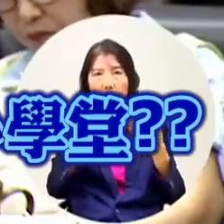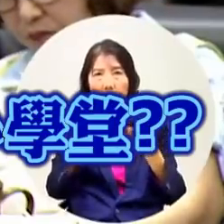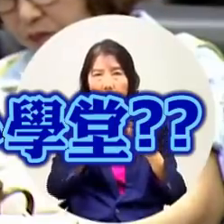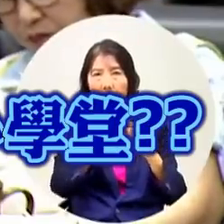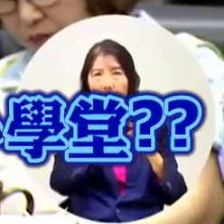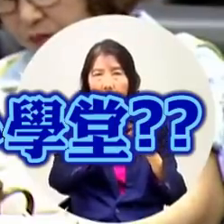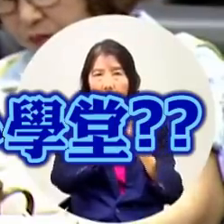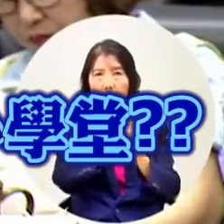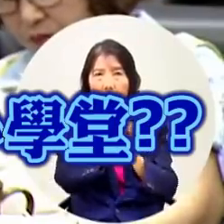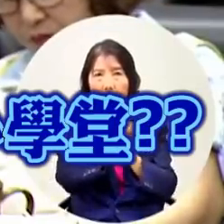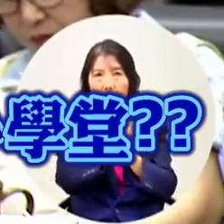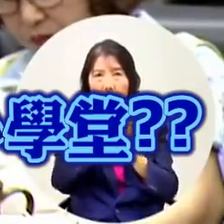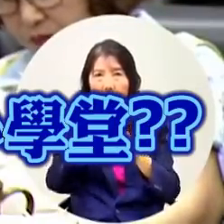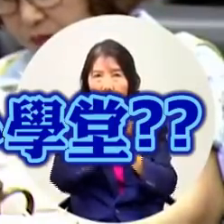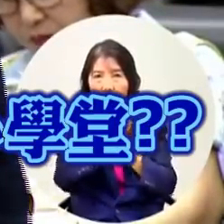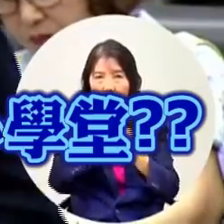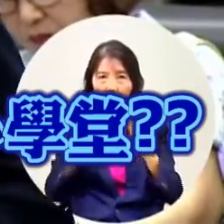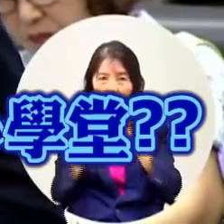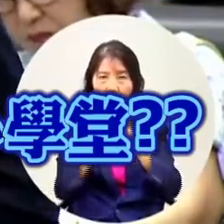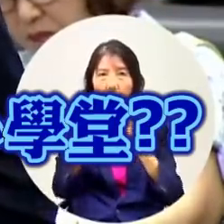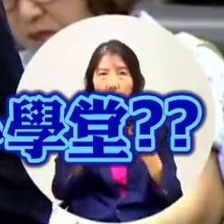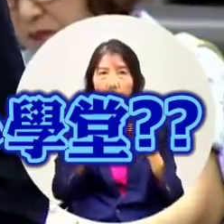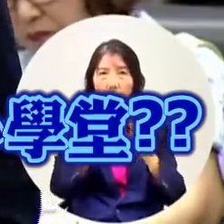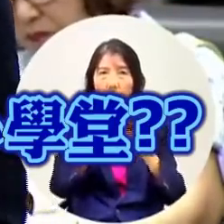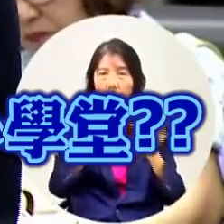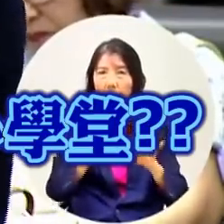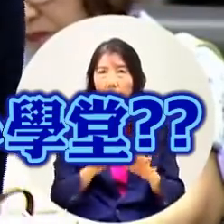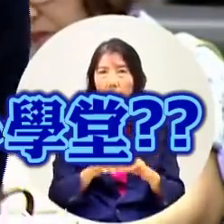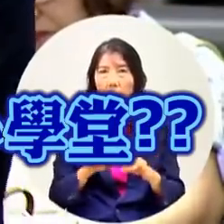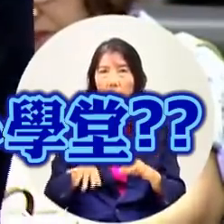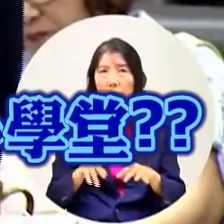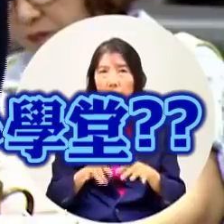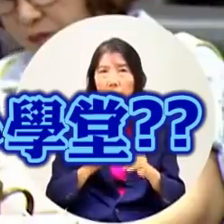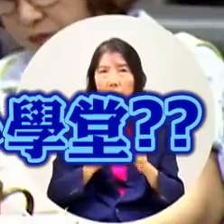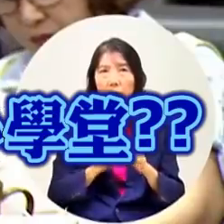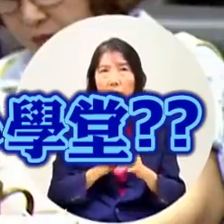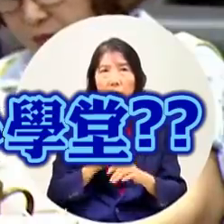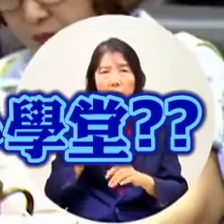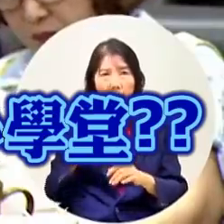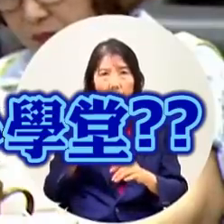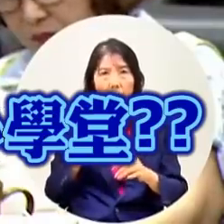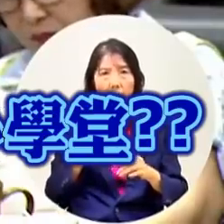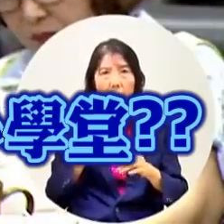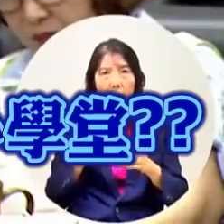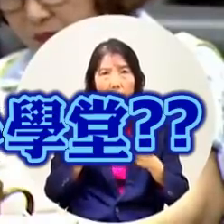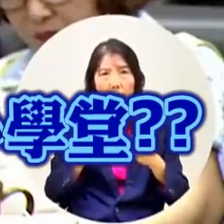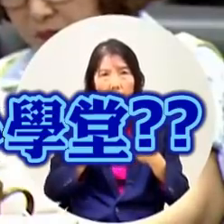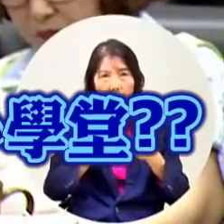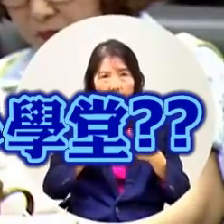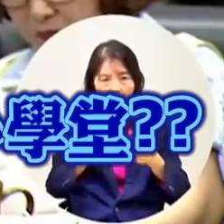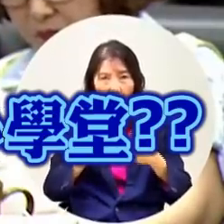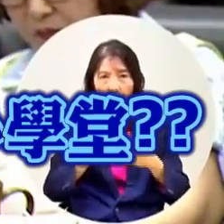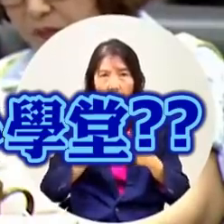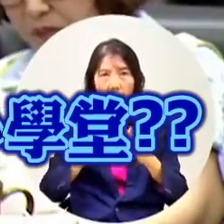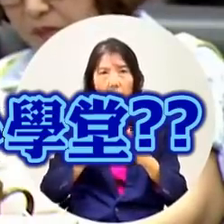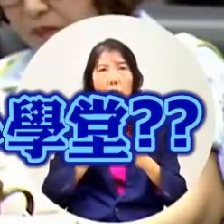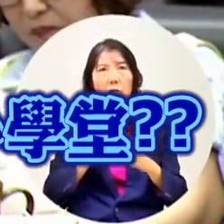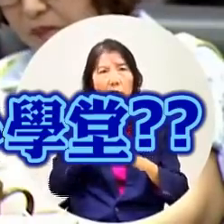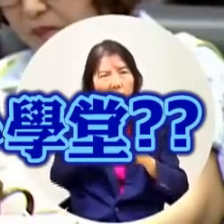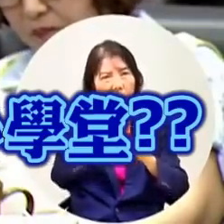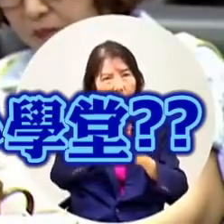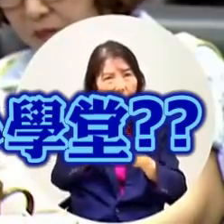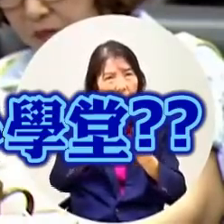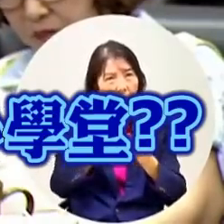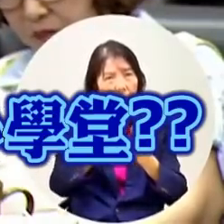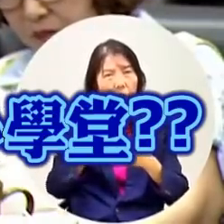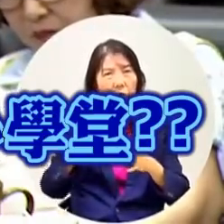者是考试进去之后认识结为连理，那也没有关系，那是考试进去。但是机要任用，这是社会观感的问题。所